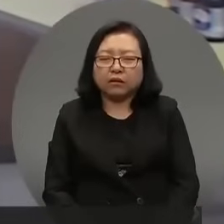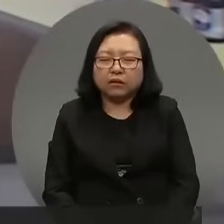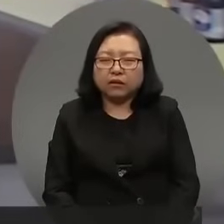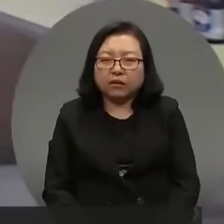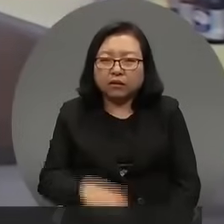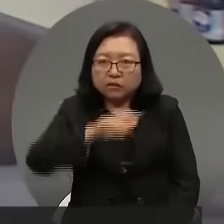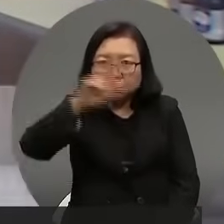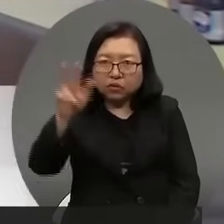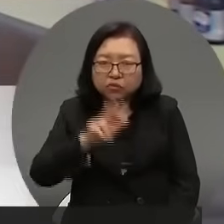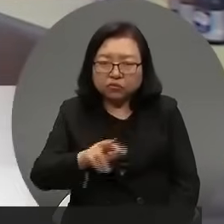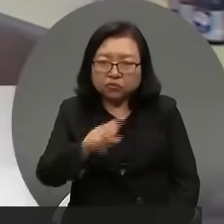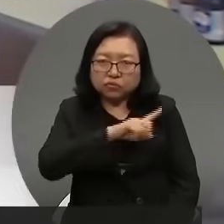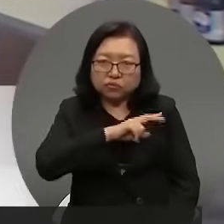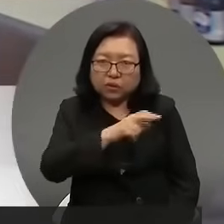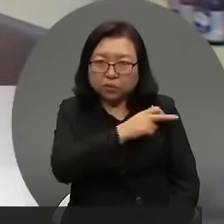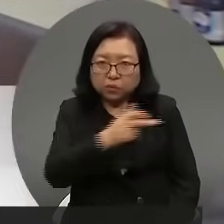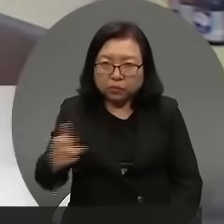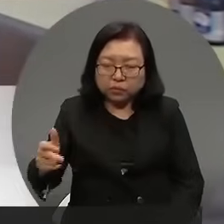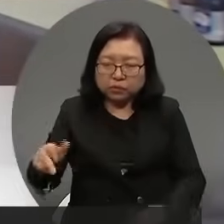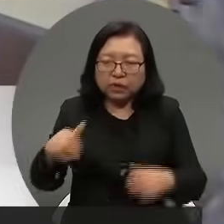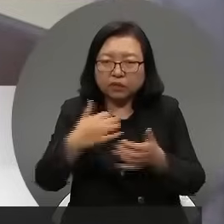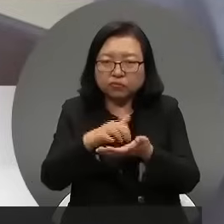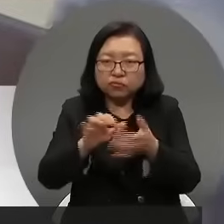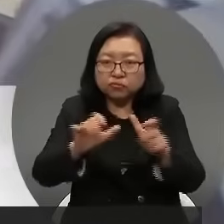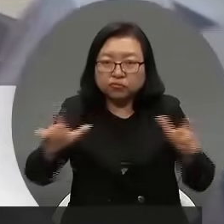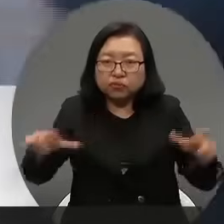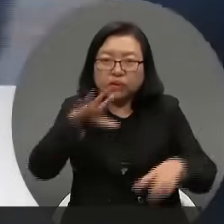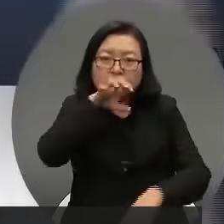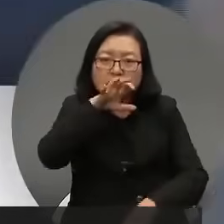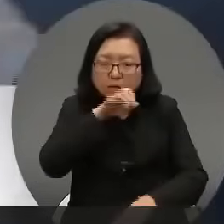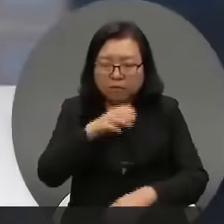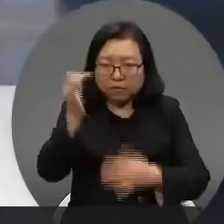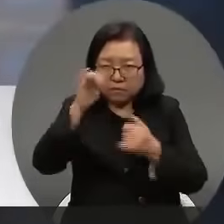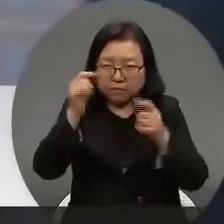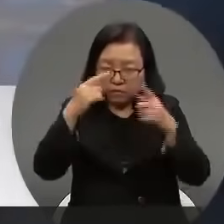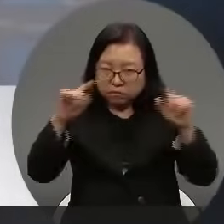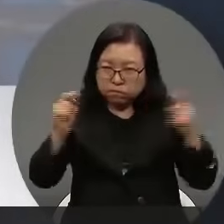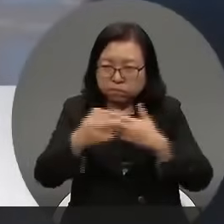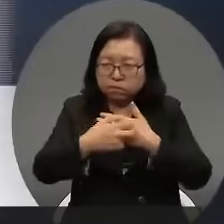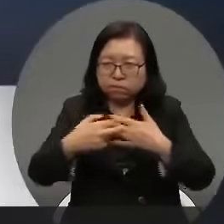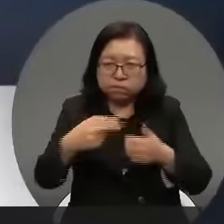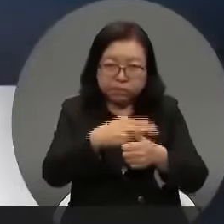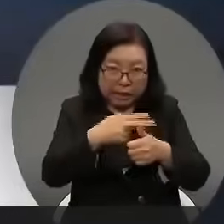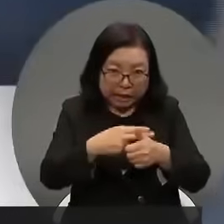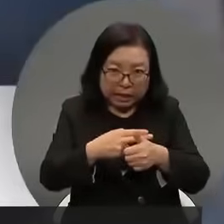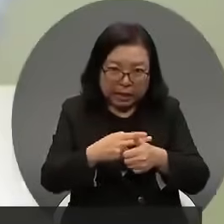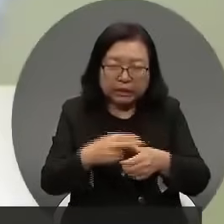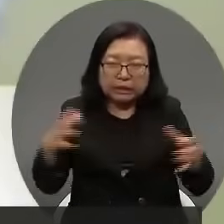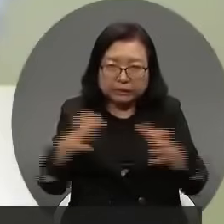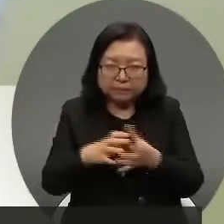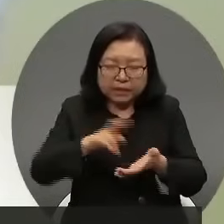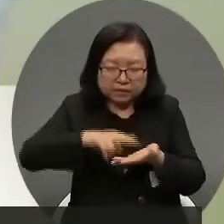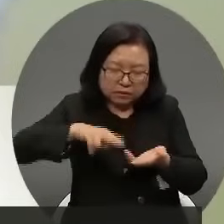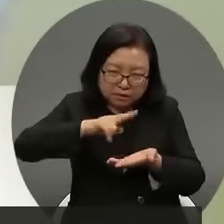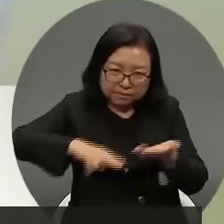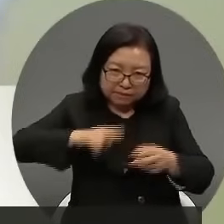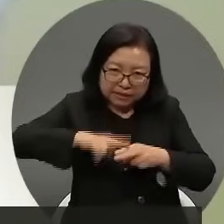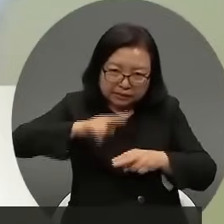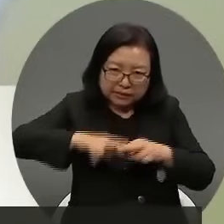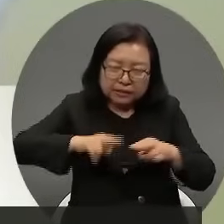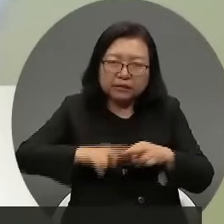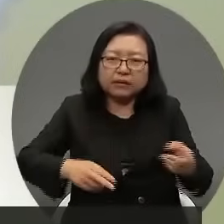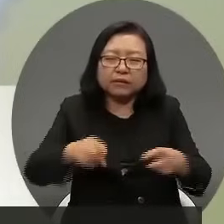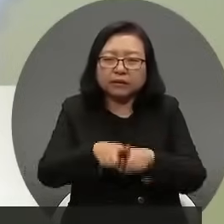전국 최대 규모의 의대 증원에 반발하며 충북대 의대 교수들도 집단 사직 행렬에 동참하기 시작했습니다.